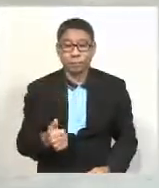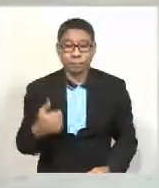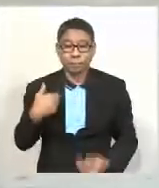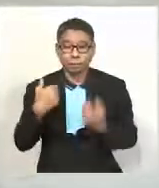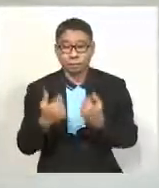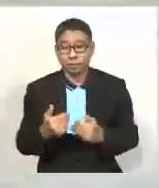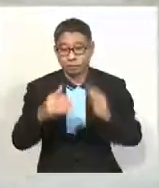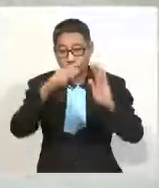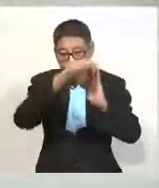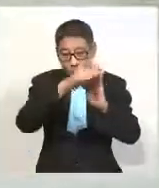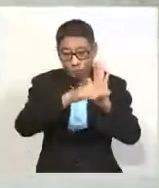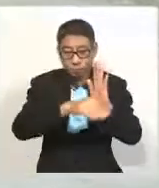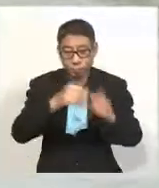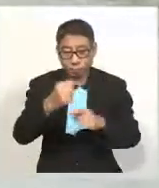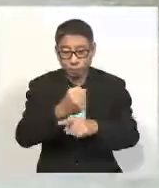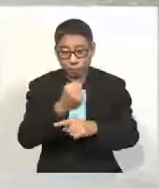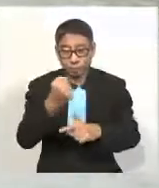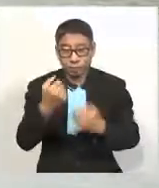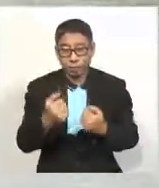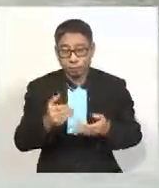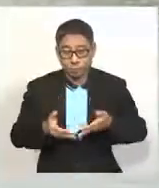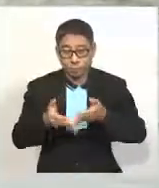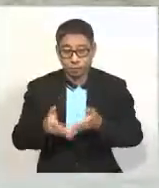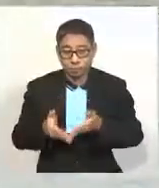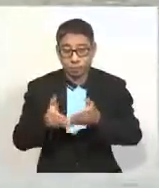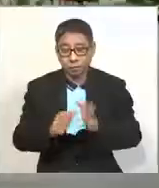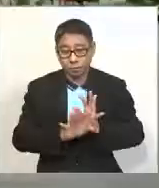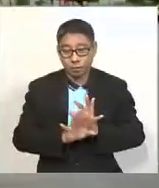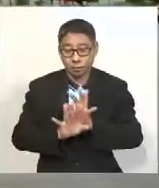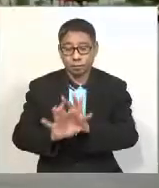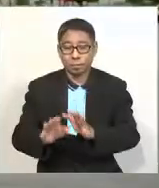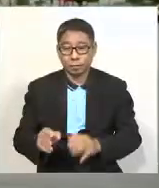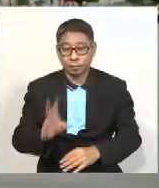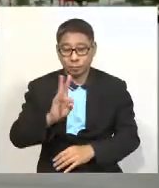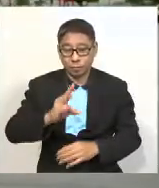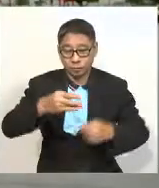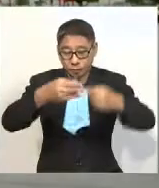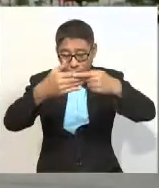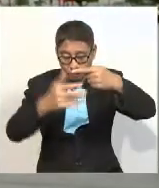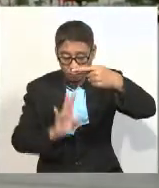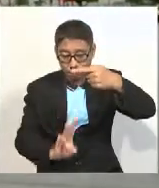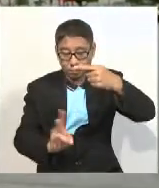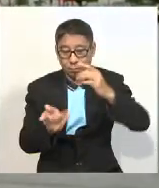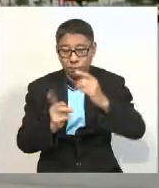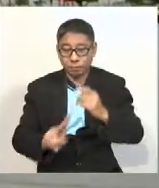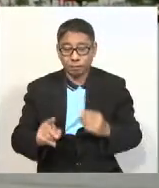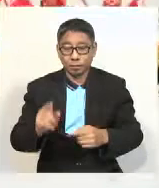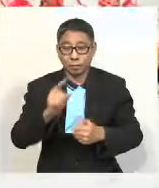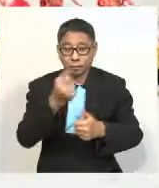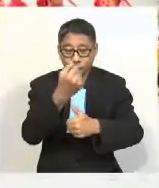สำหรับกำหนดการซ้อมย่อยขบวนเรือพยุหยาตราจะมีขึ้นอีก7ครั้งค่ะคุณผู้ชมคะก็คือวัน